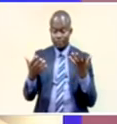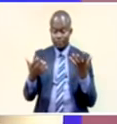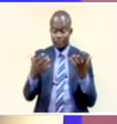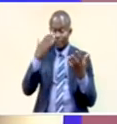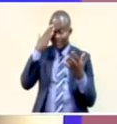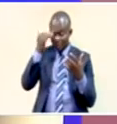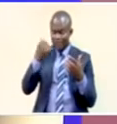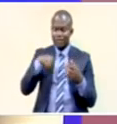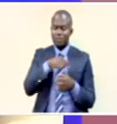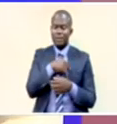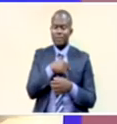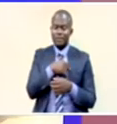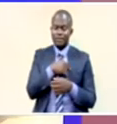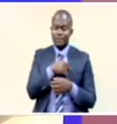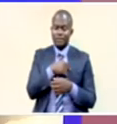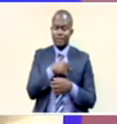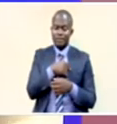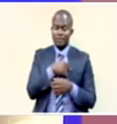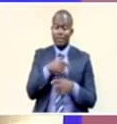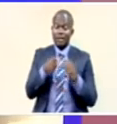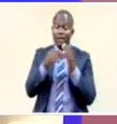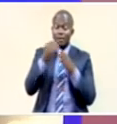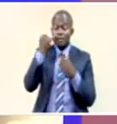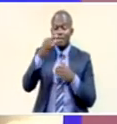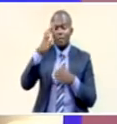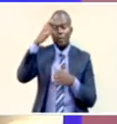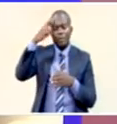kuki twebwe ariko niba wibuka